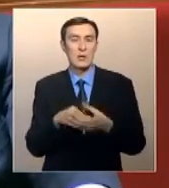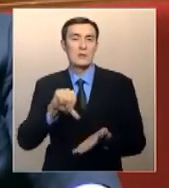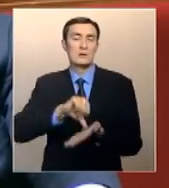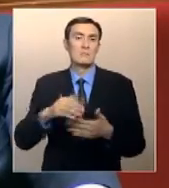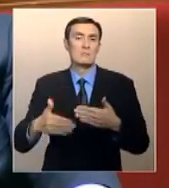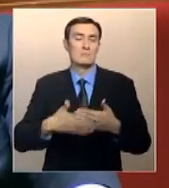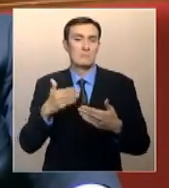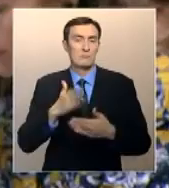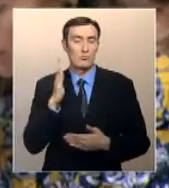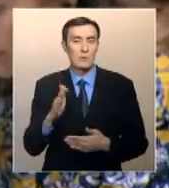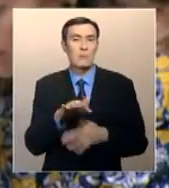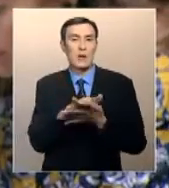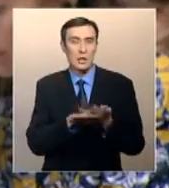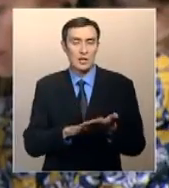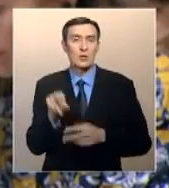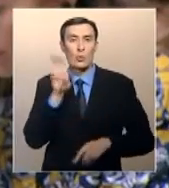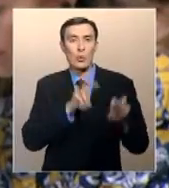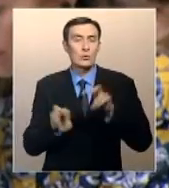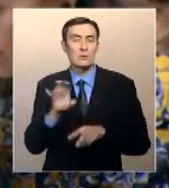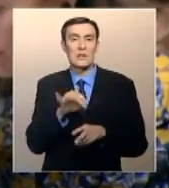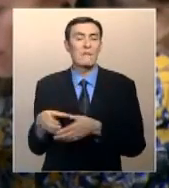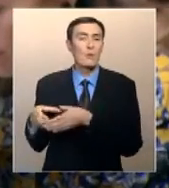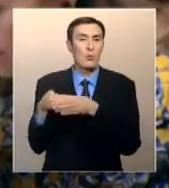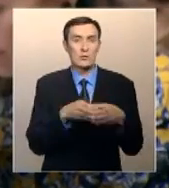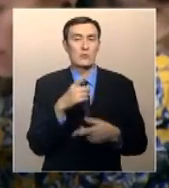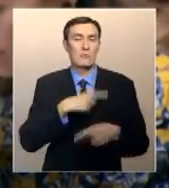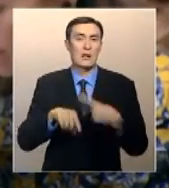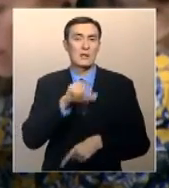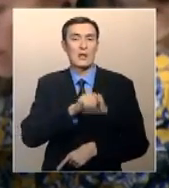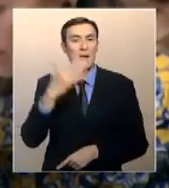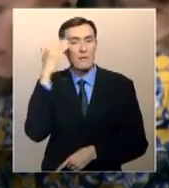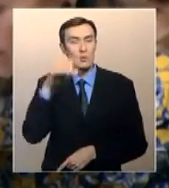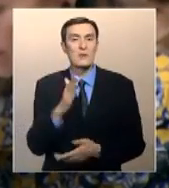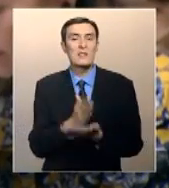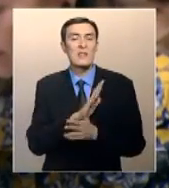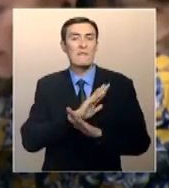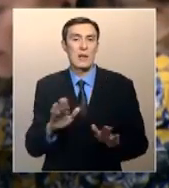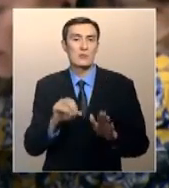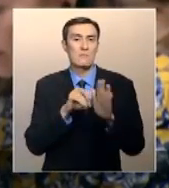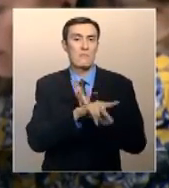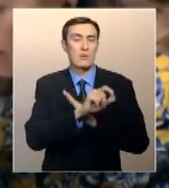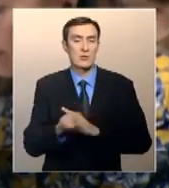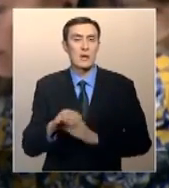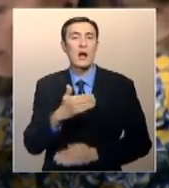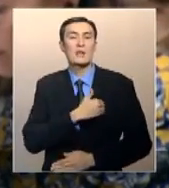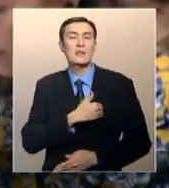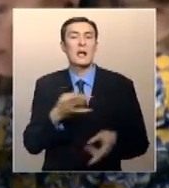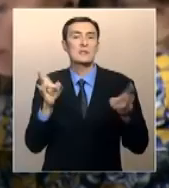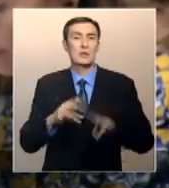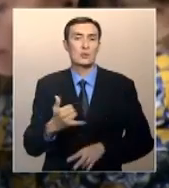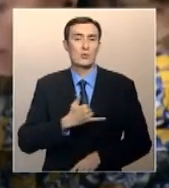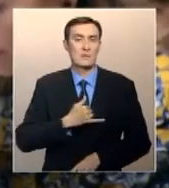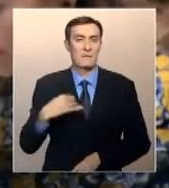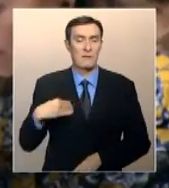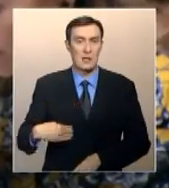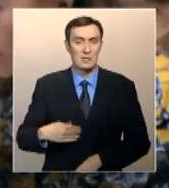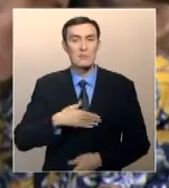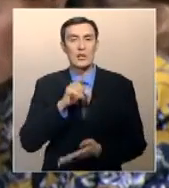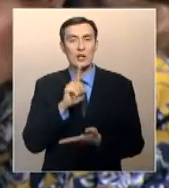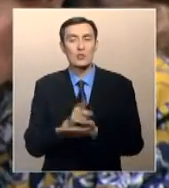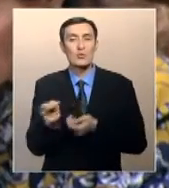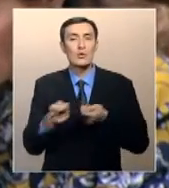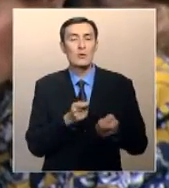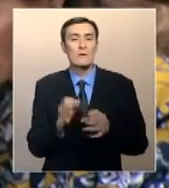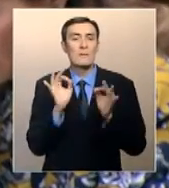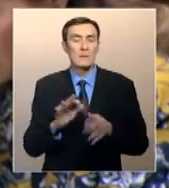законом. И мы будем продолжать розыски и эвакуацию мигрантов, которые не являются беженцами, но хотят остаться на нашей земле. Мы должны